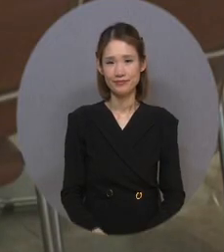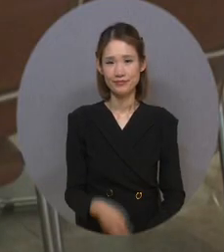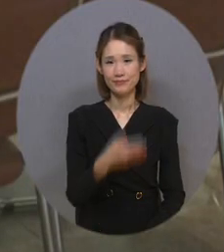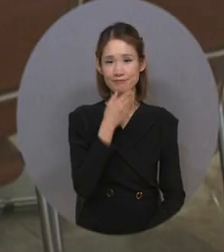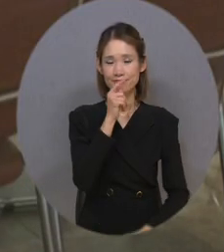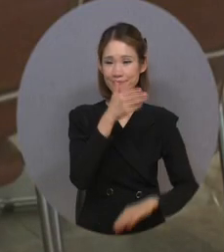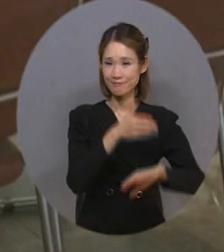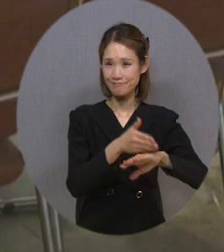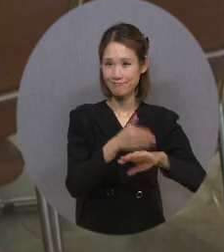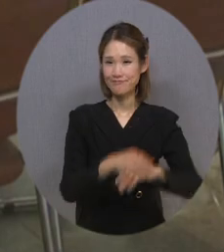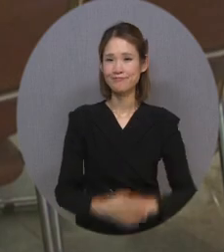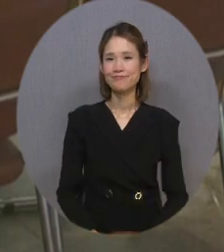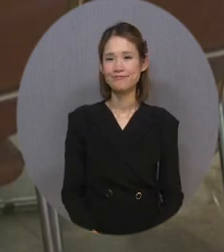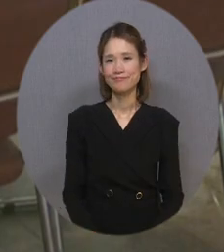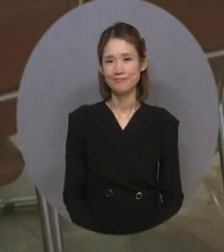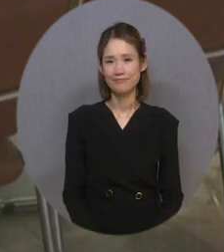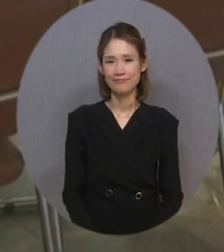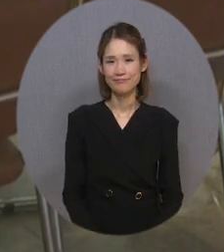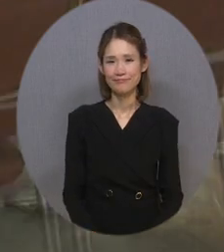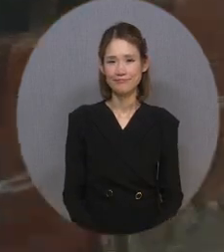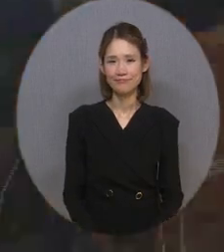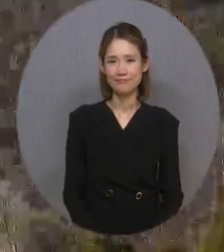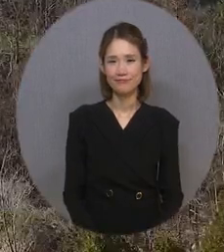복지TV 뉴스 이윤희입니다.